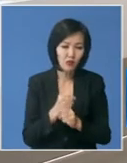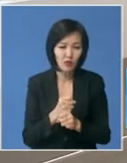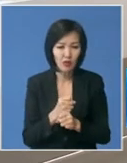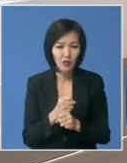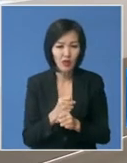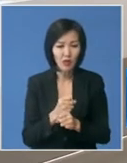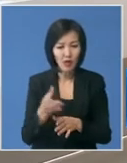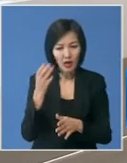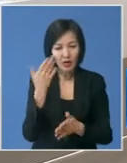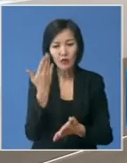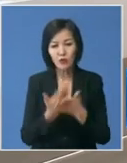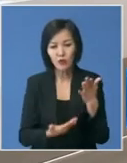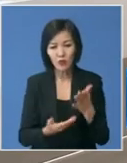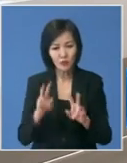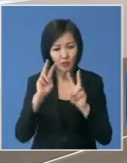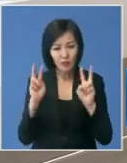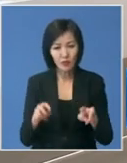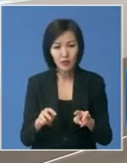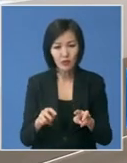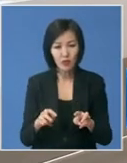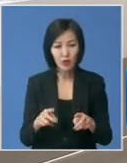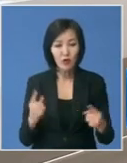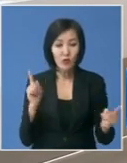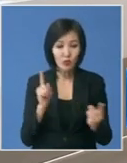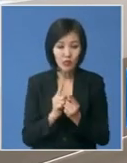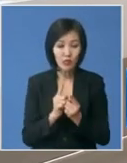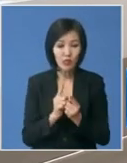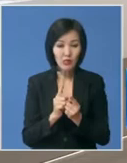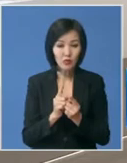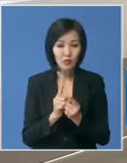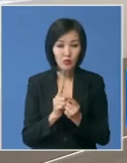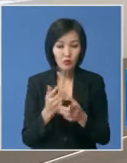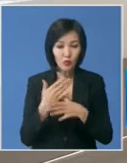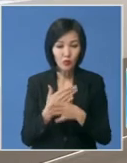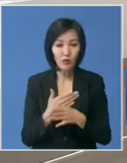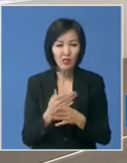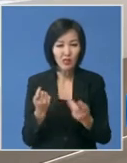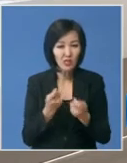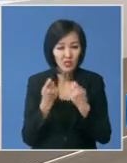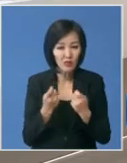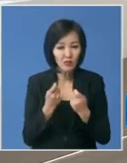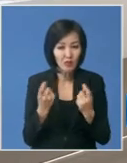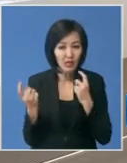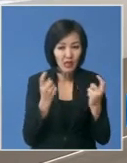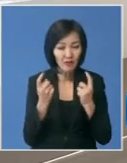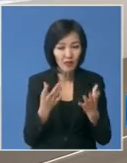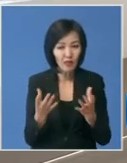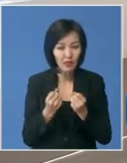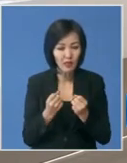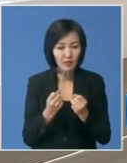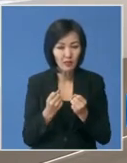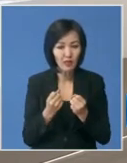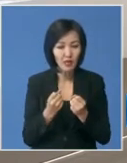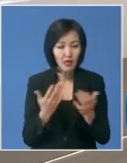кімнен ақыл сұрайтынымызды білмейміз. Ал осындай кездесудің арқасында біз кішкене болса да қандай бағыт-бағдармен жүру